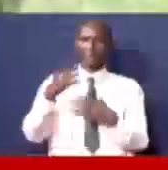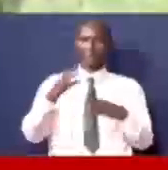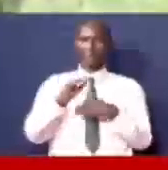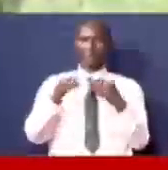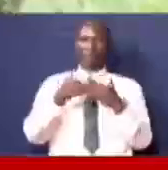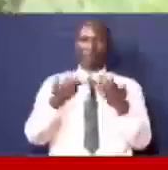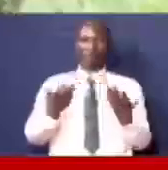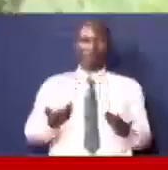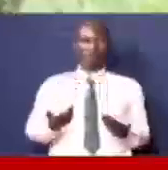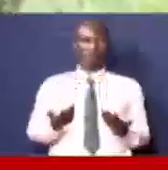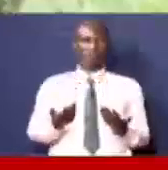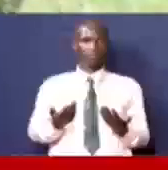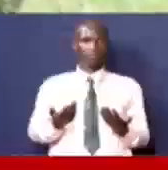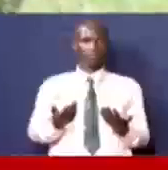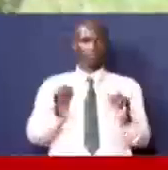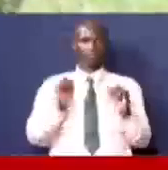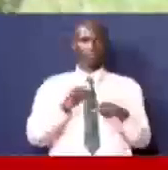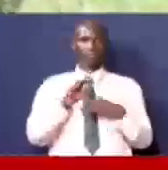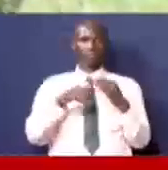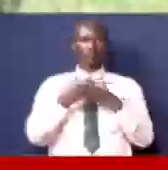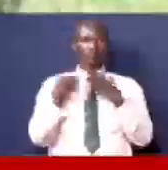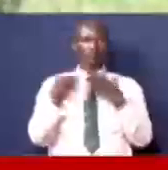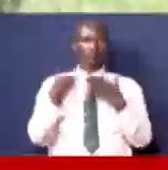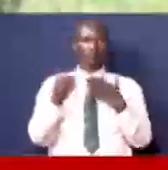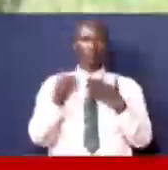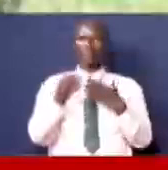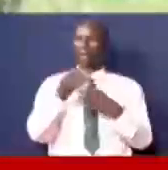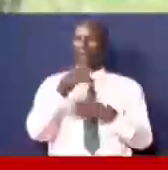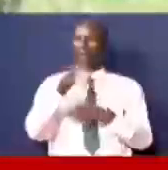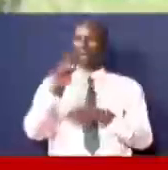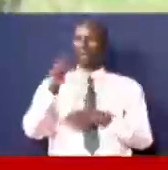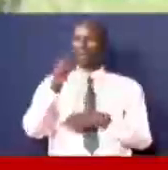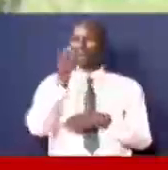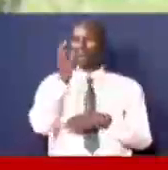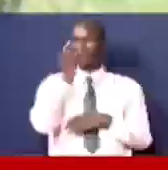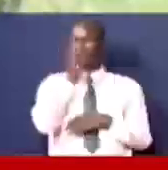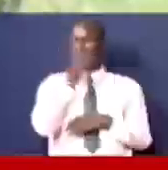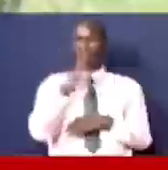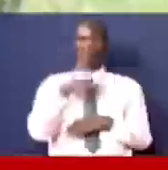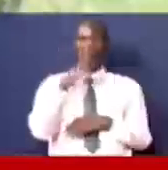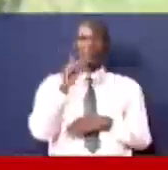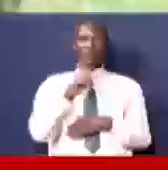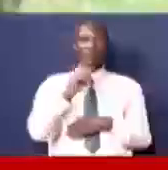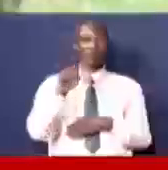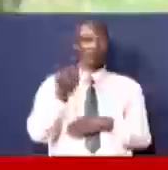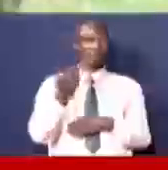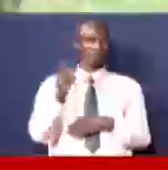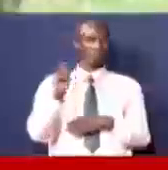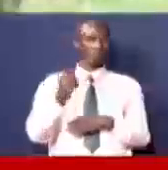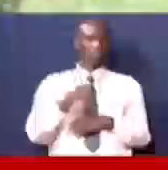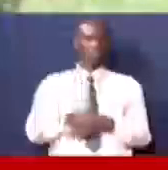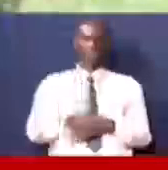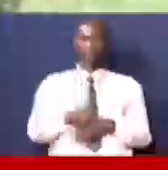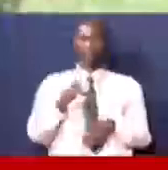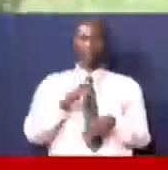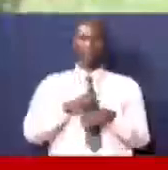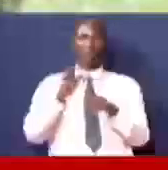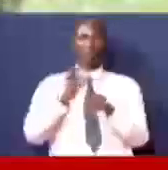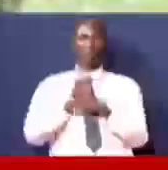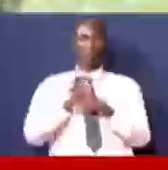na kutua ni mutumia Mwai Kibaki, president wa katatu wa Kenya. Yes. Ni ukuno